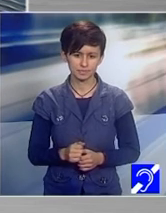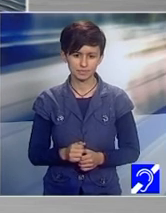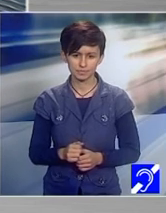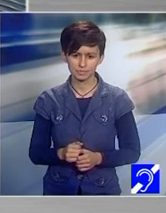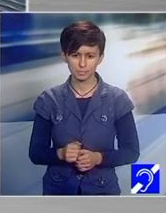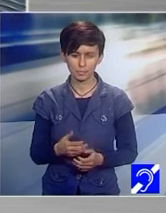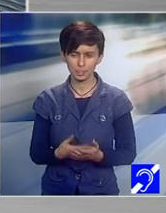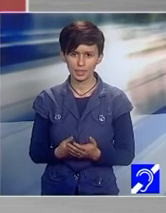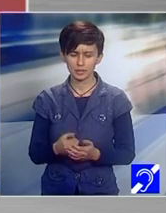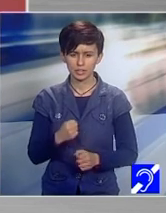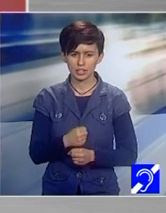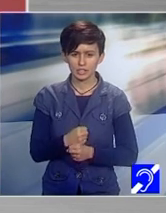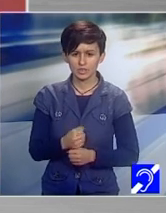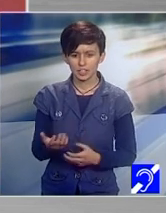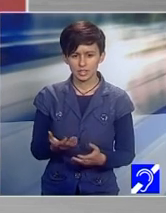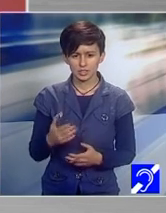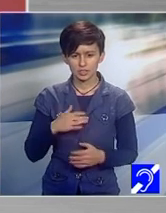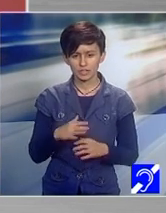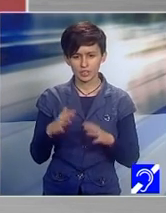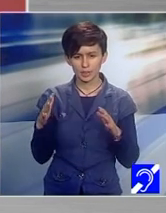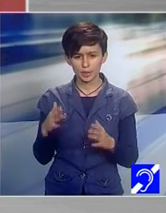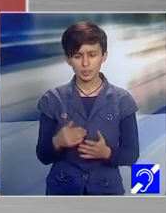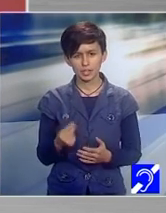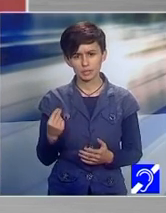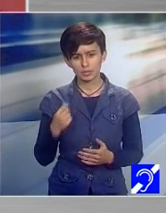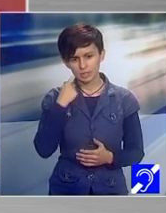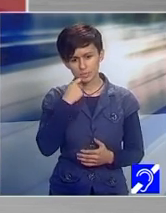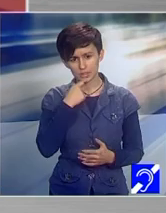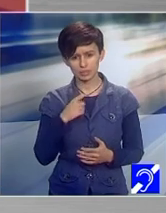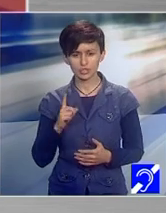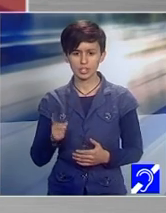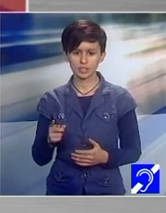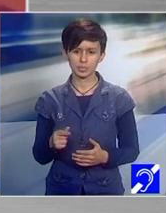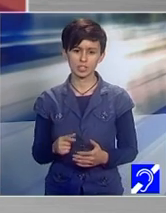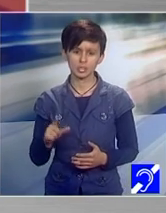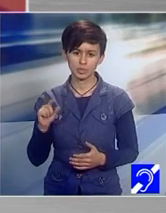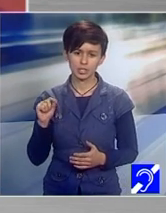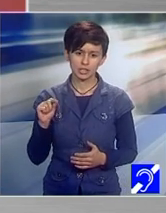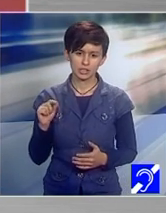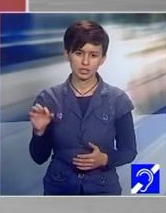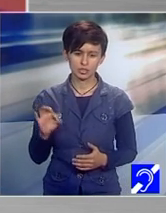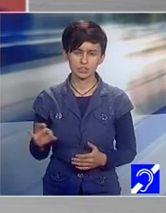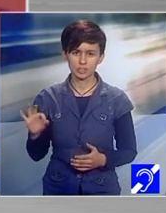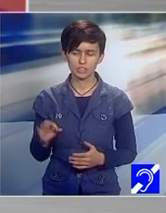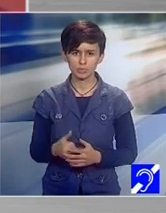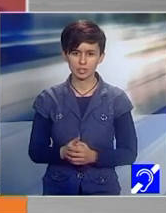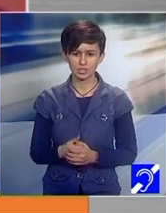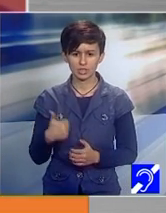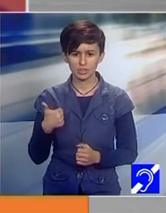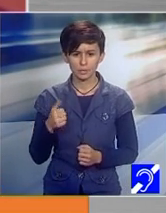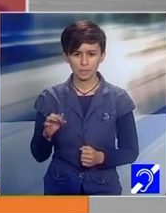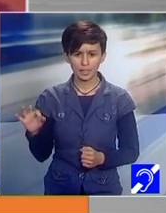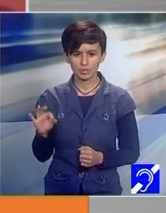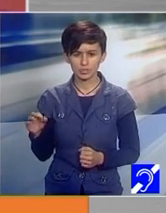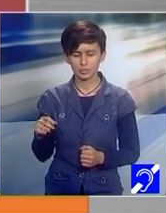ca să fac ceva mare, mult mai bine milioane. Pentru Cluj, mi-ar trebui vreo 20 de milioane, de exemplu. Un milion de euro știu, aș ști ce să